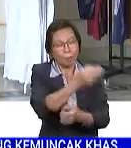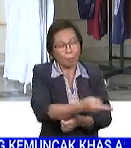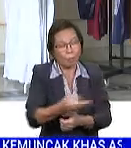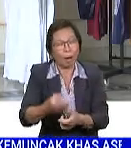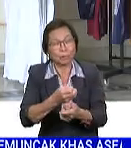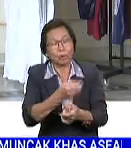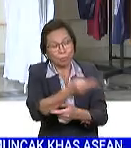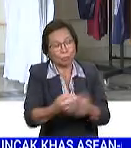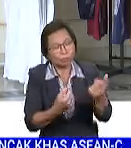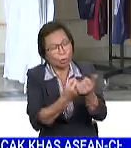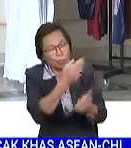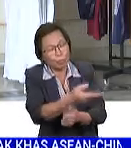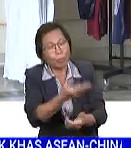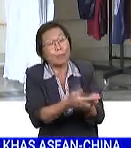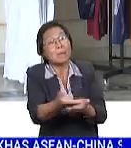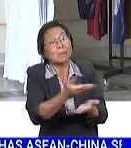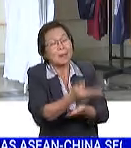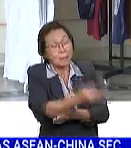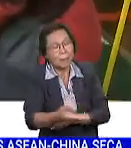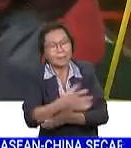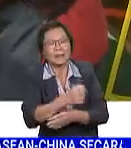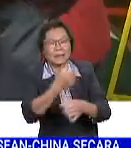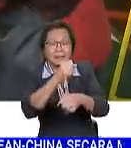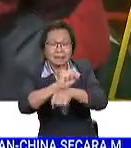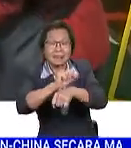produk-produk ataupun hasil-hasil kraft yang dihasilkanlah.